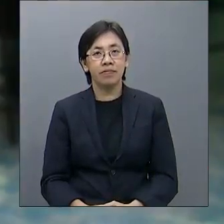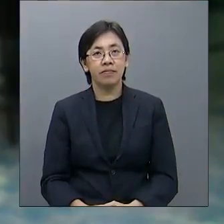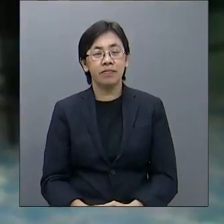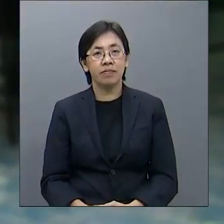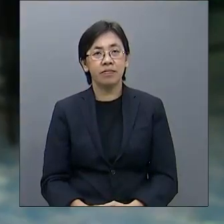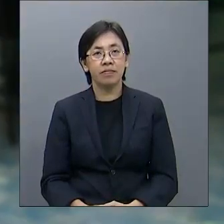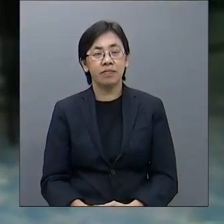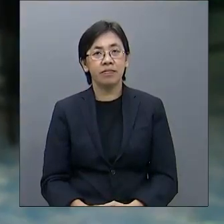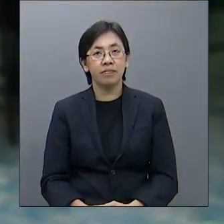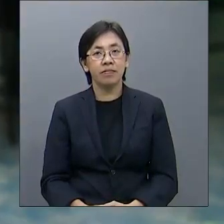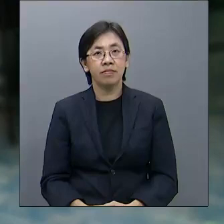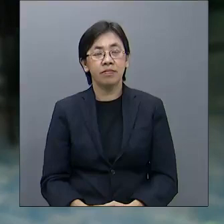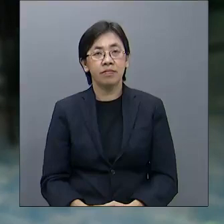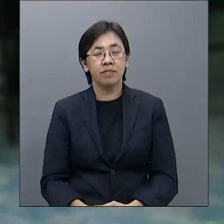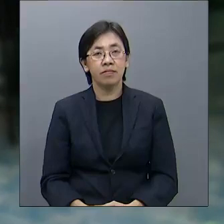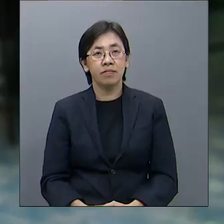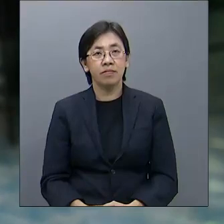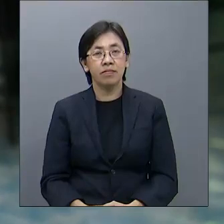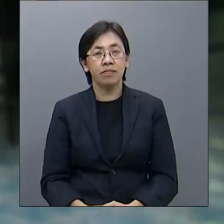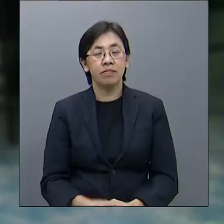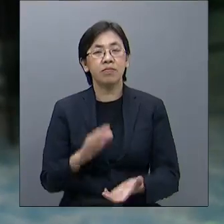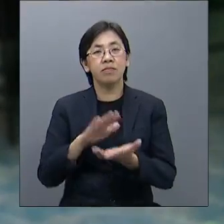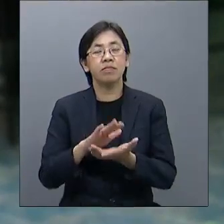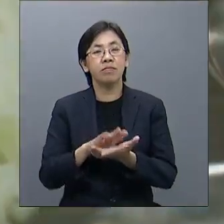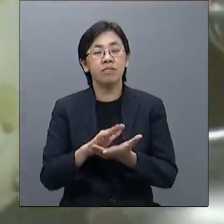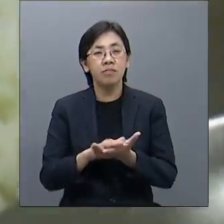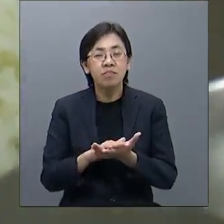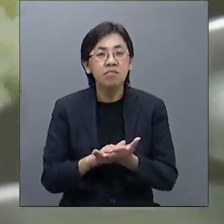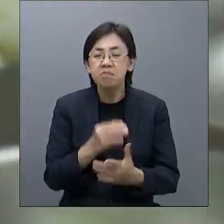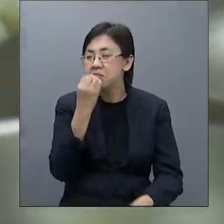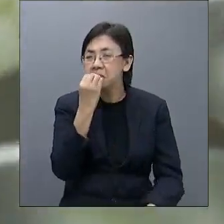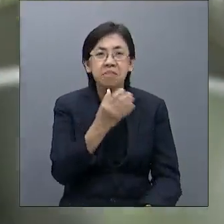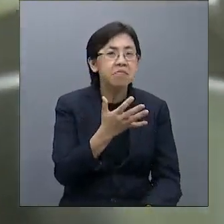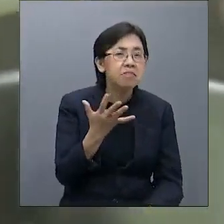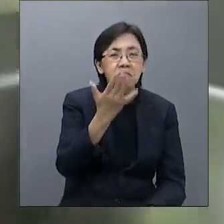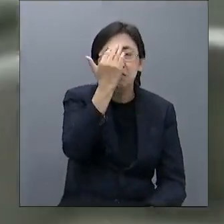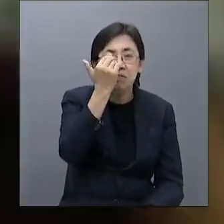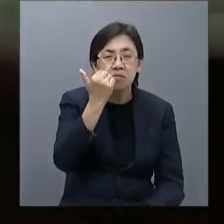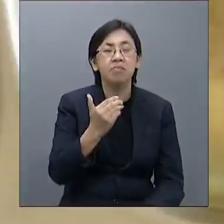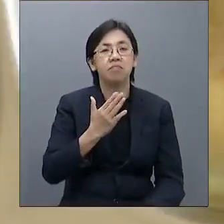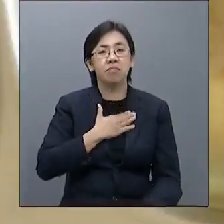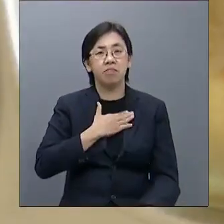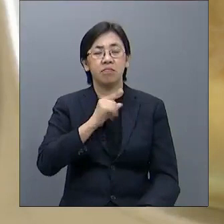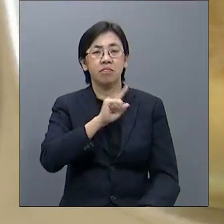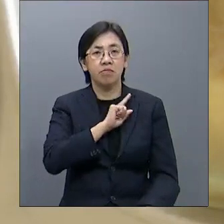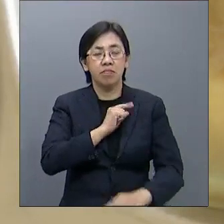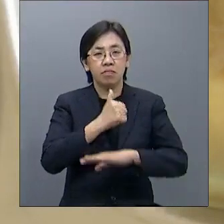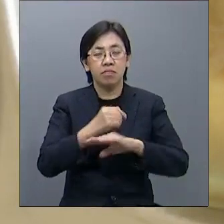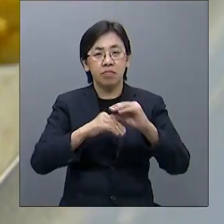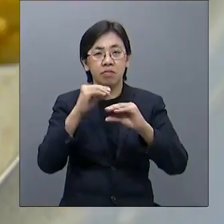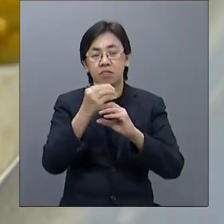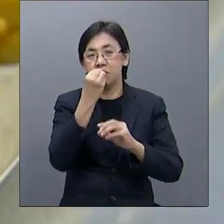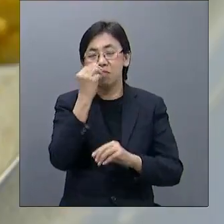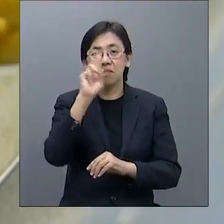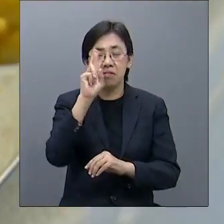จากแรกเริ่มเดิมทีนะครับโรงเรียนเนี่ยไม่มีฐานต่างๆนะครับเนื่องจากว่าตัวเองเนี่ยเป็นผู้รับผิดชอบหัวหน้าโครงการอาหารกลางวันในปัจ